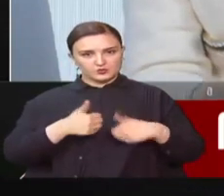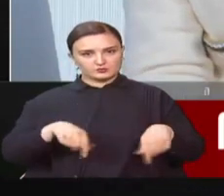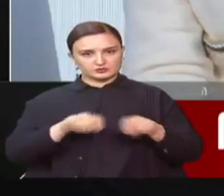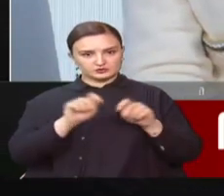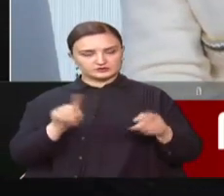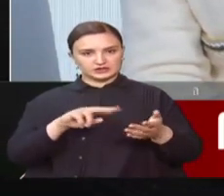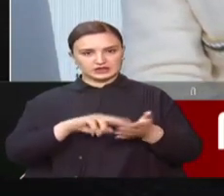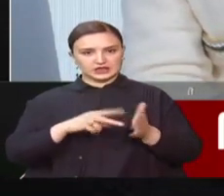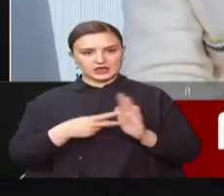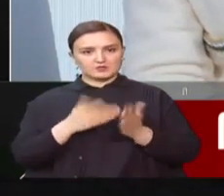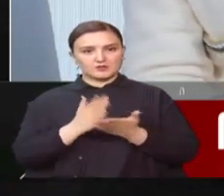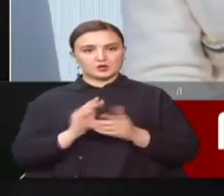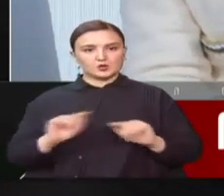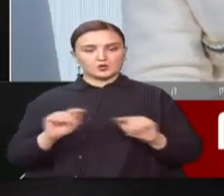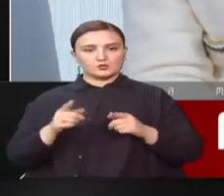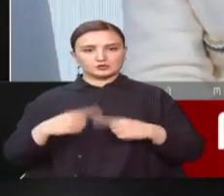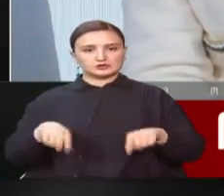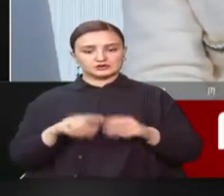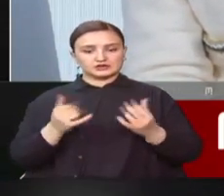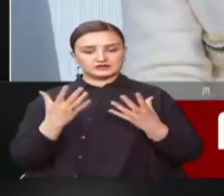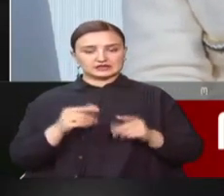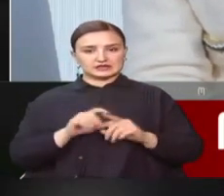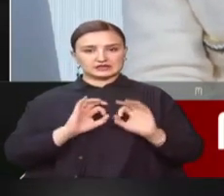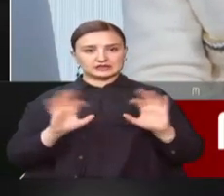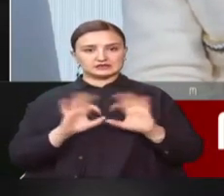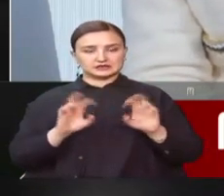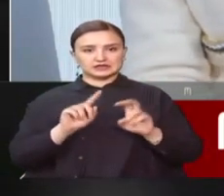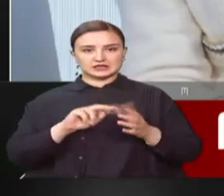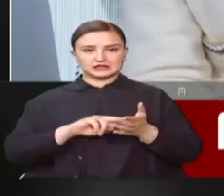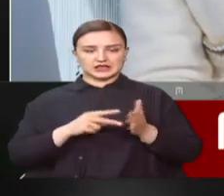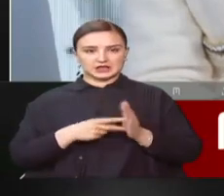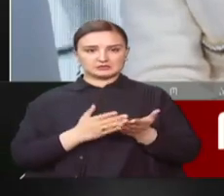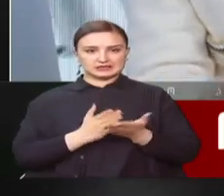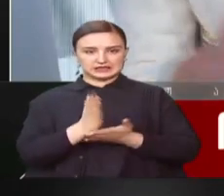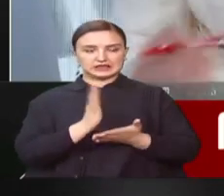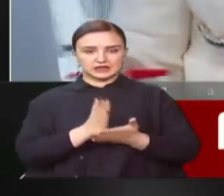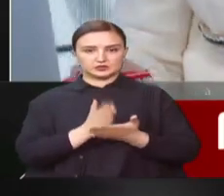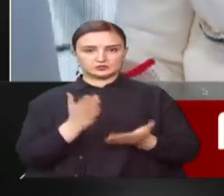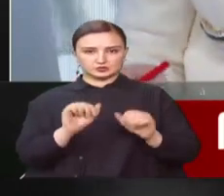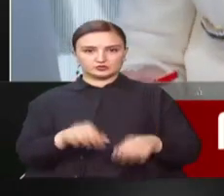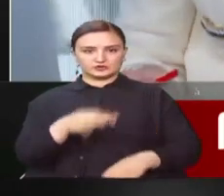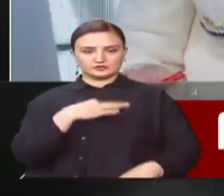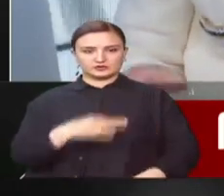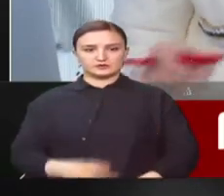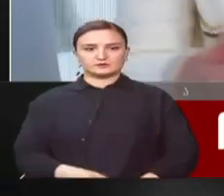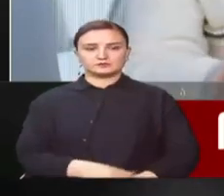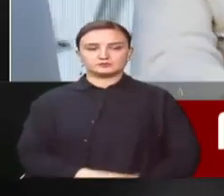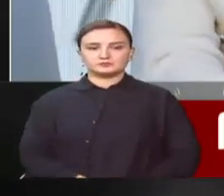что были, сам Арсен Дакав, что были, сам Арсен Дакав, что были, сам Арсен Дакав, что были, сам